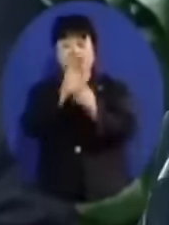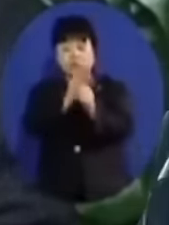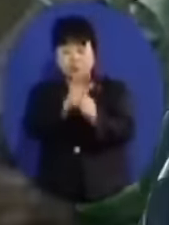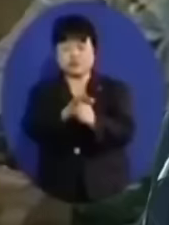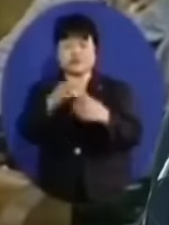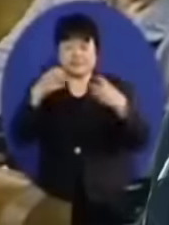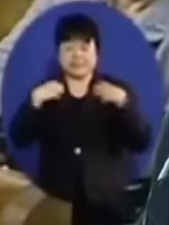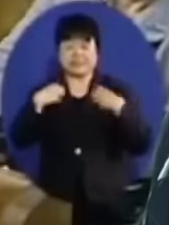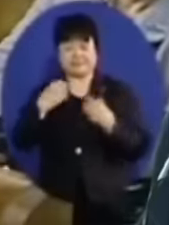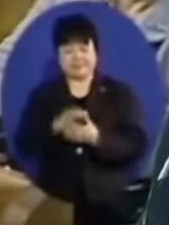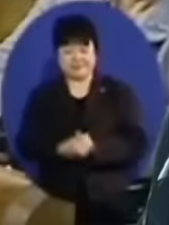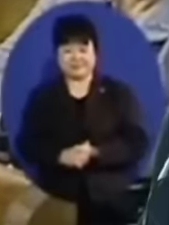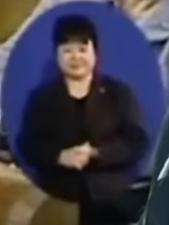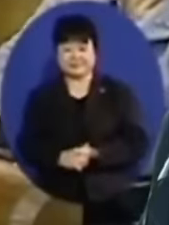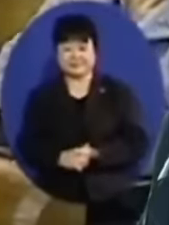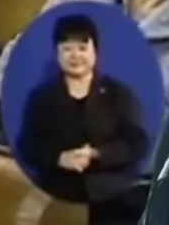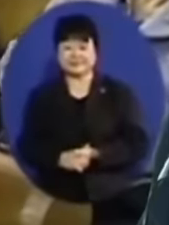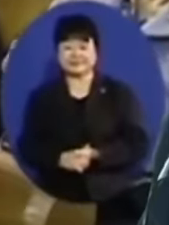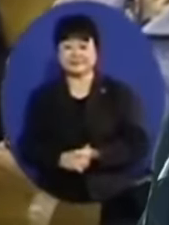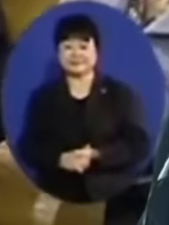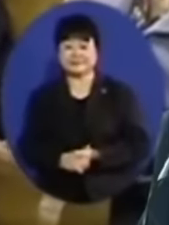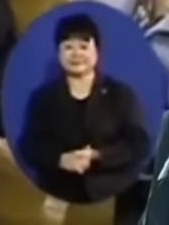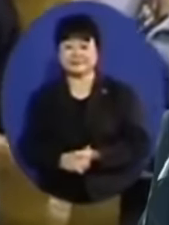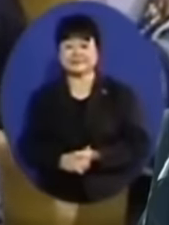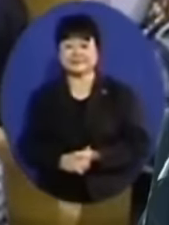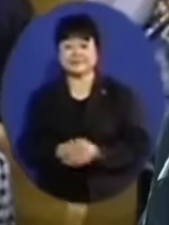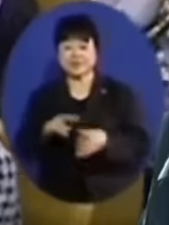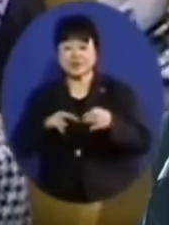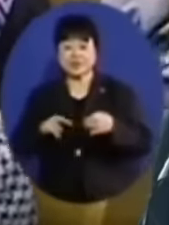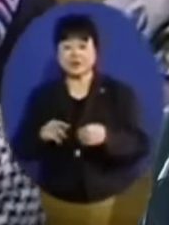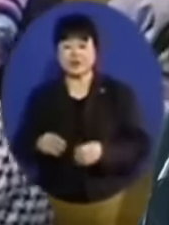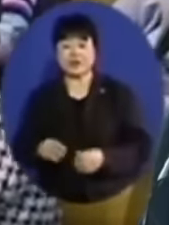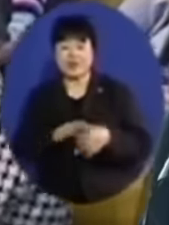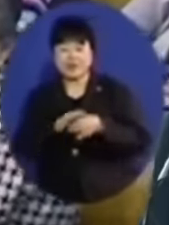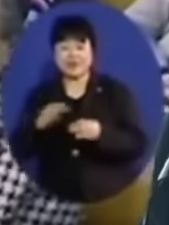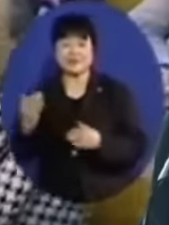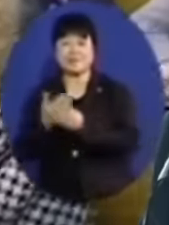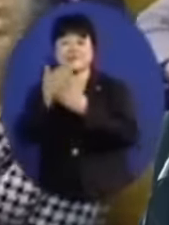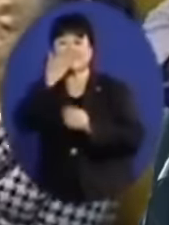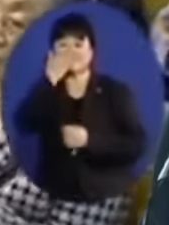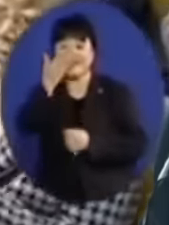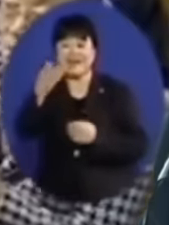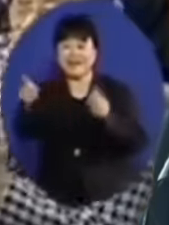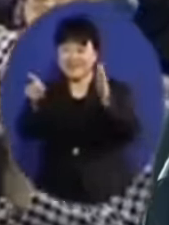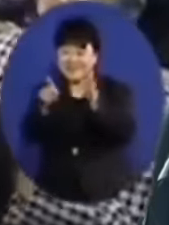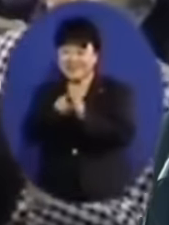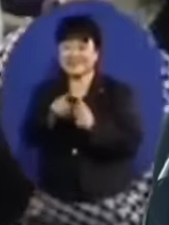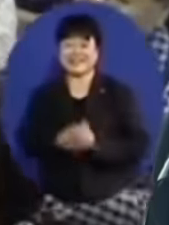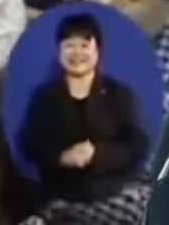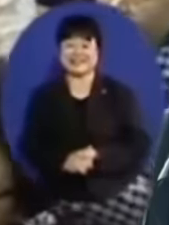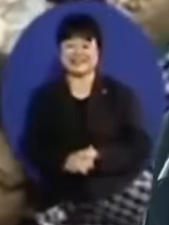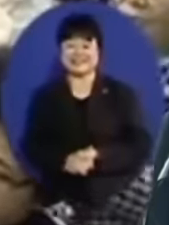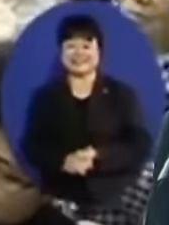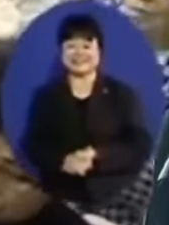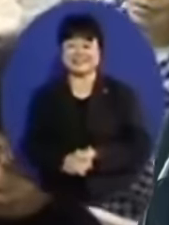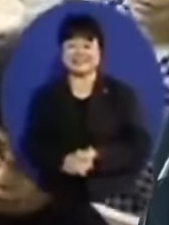되는 것입니다. 그래야 이 교회가 계속해서 승리하고 발전할 수 있는 것입니다.